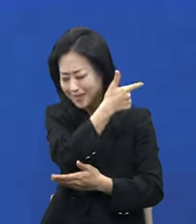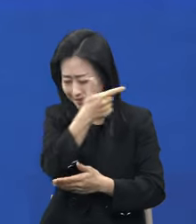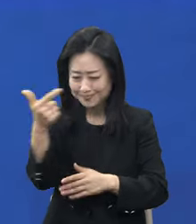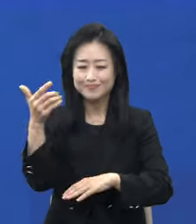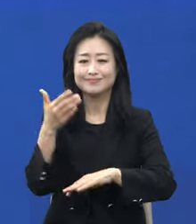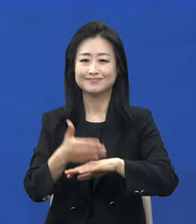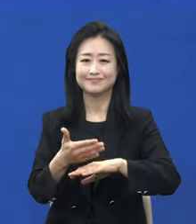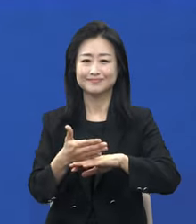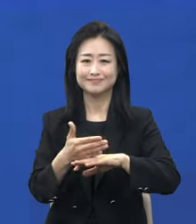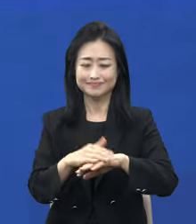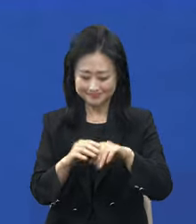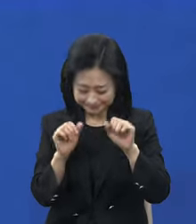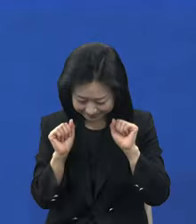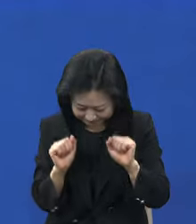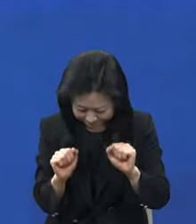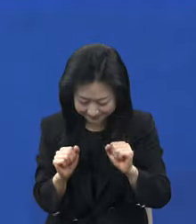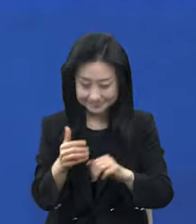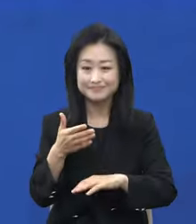고맙습니다.